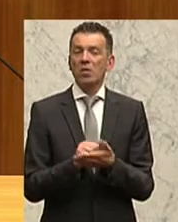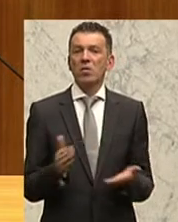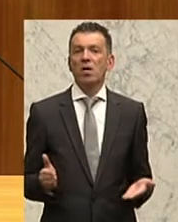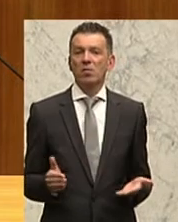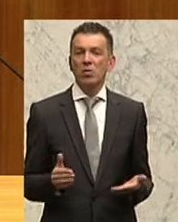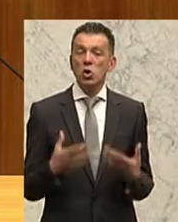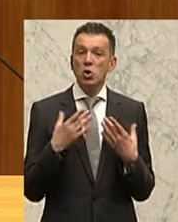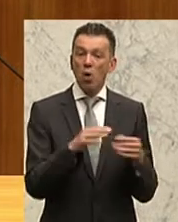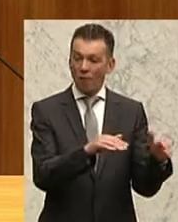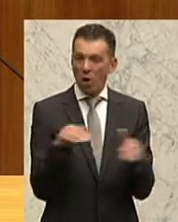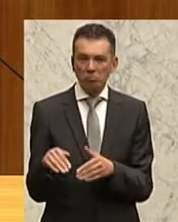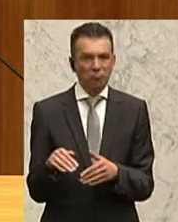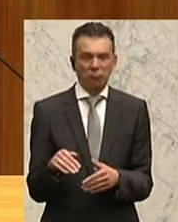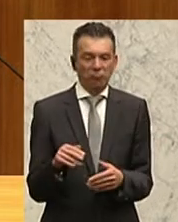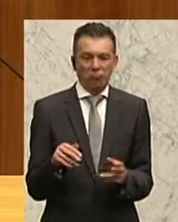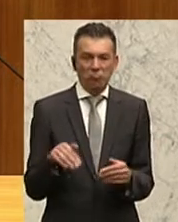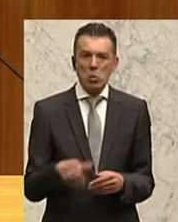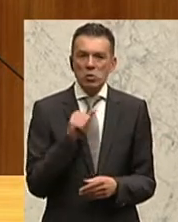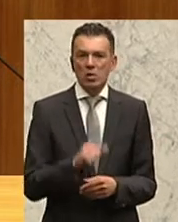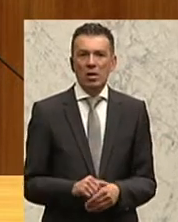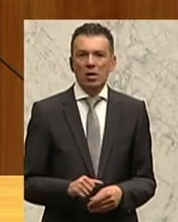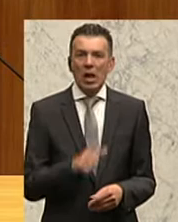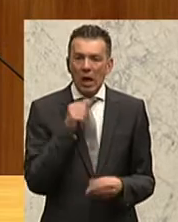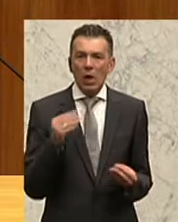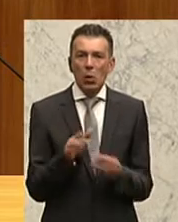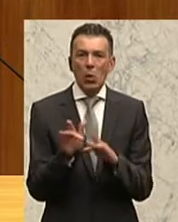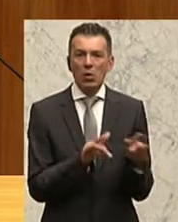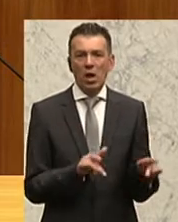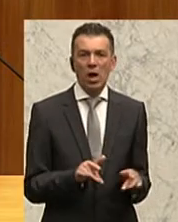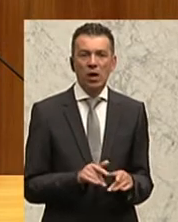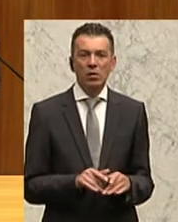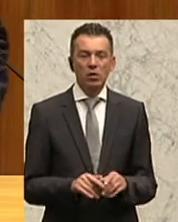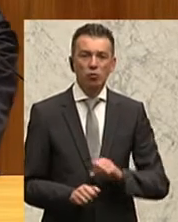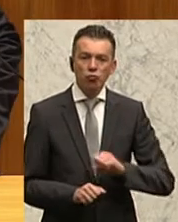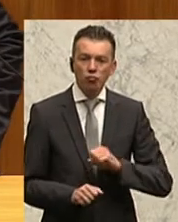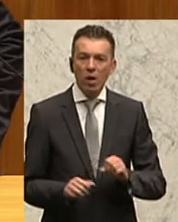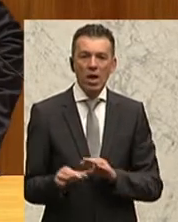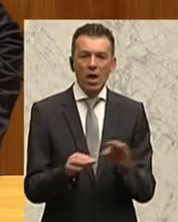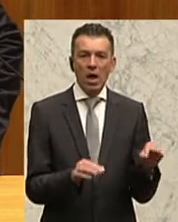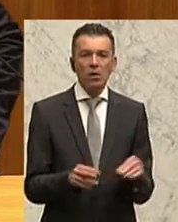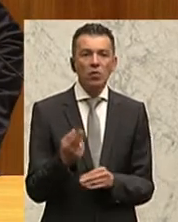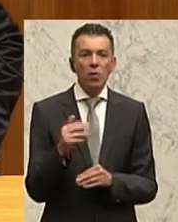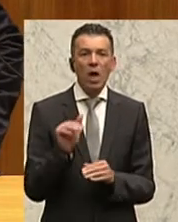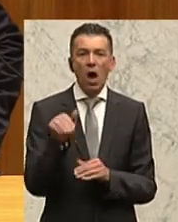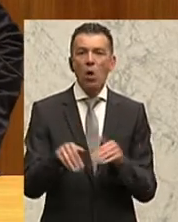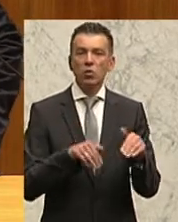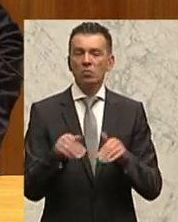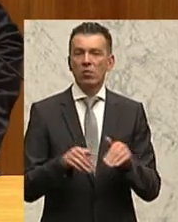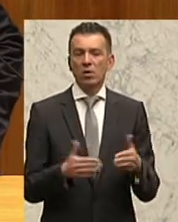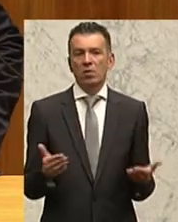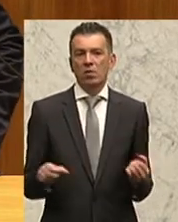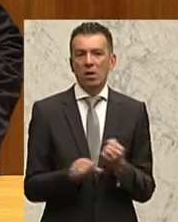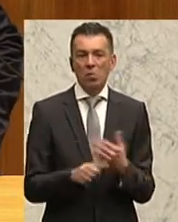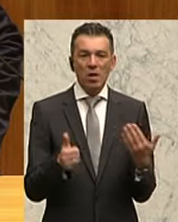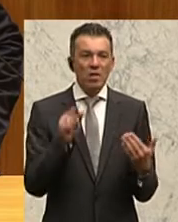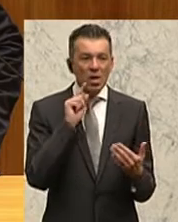nicht. Das ist nicht gegeben. Und diese Nacht- und Nebelaktion, die dann der Herr Außenminister abgeliefert hat, um 6 Uhr morgens